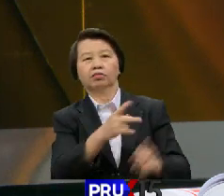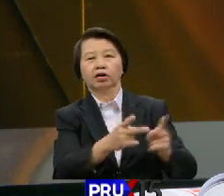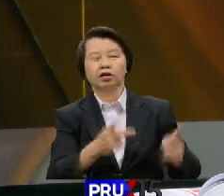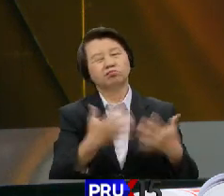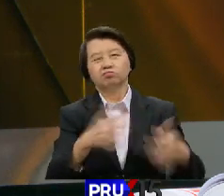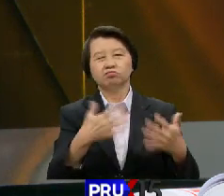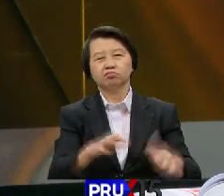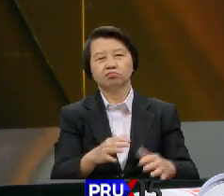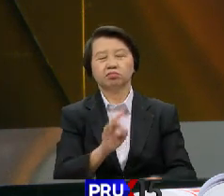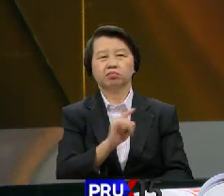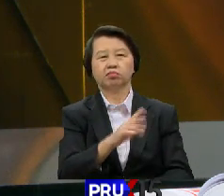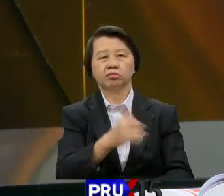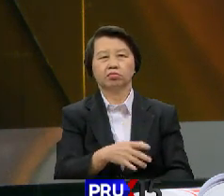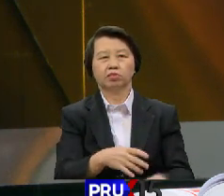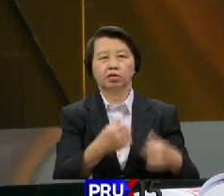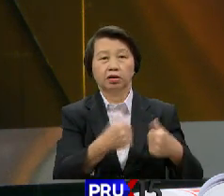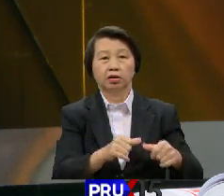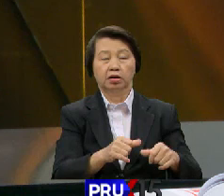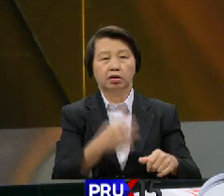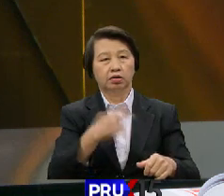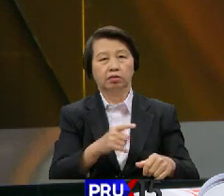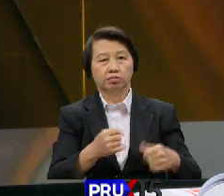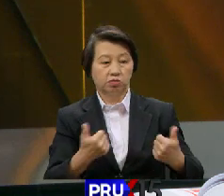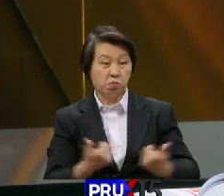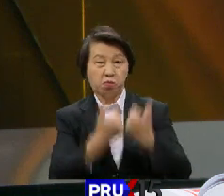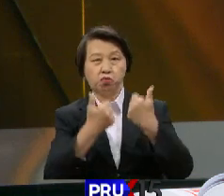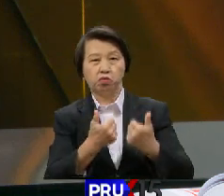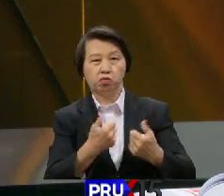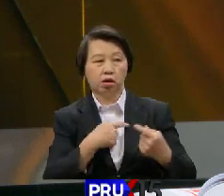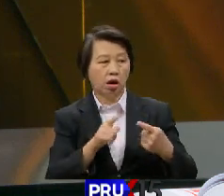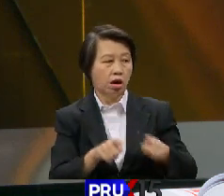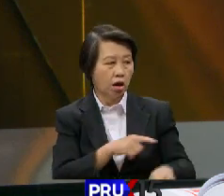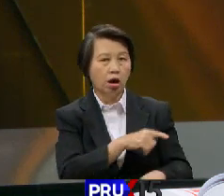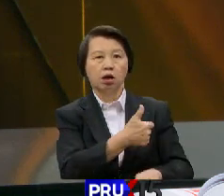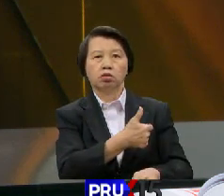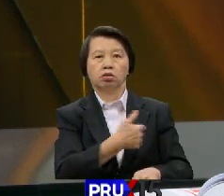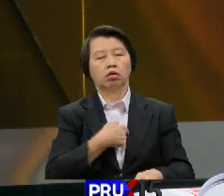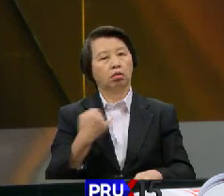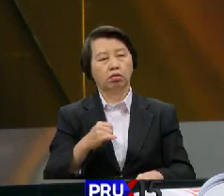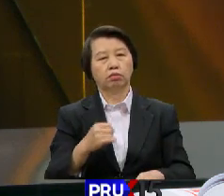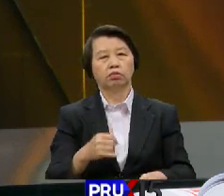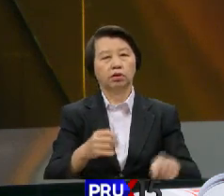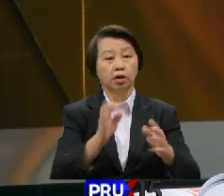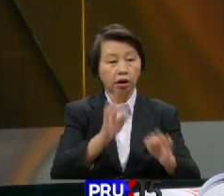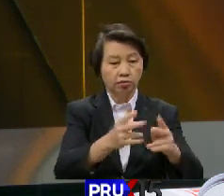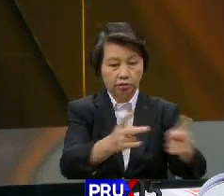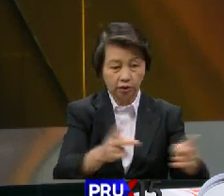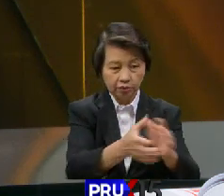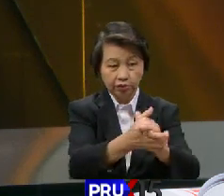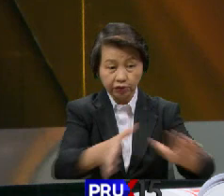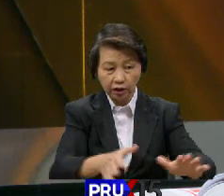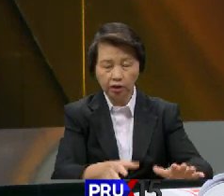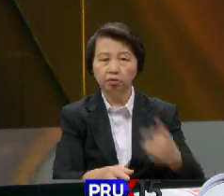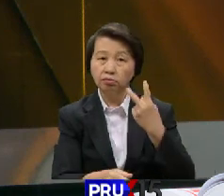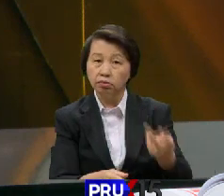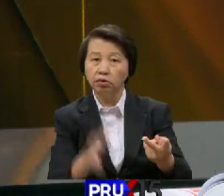saya itu sudah menjadi satu deposit untuk lawan atau pesaing mereka dan bila berada dalam satu kawasan selama barangkali kayaknya